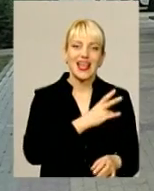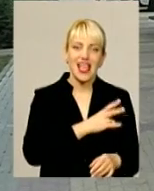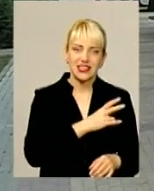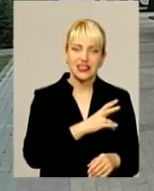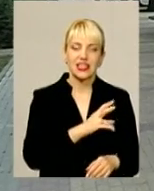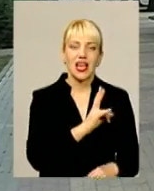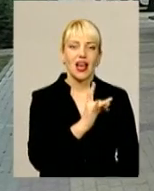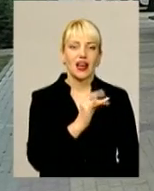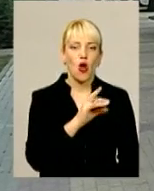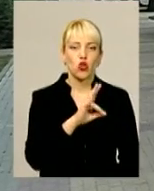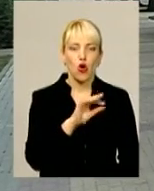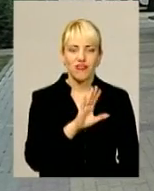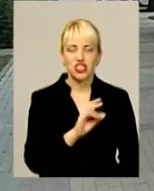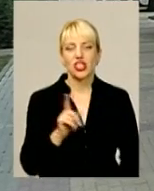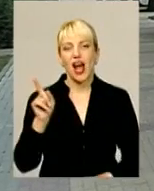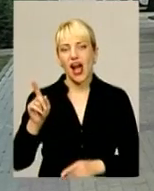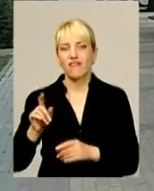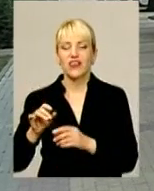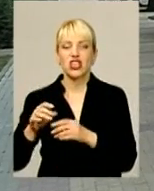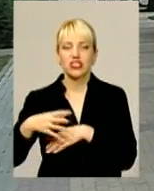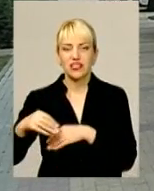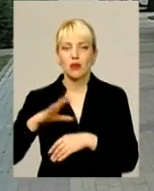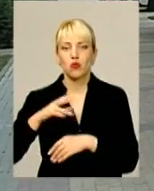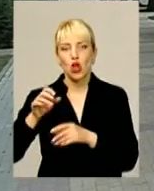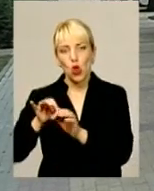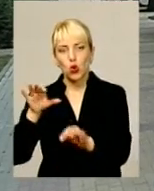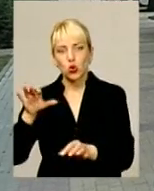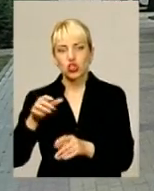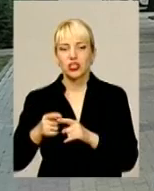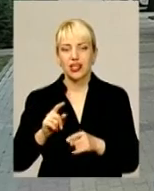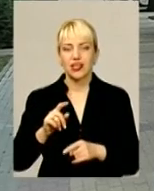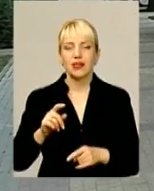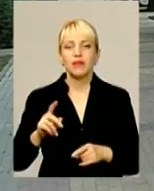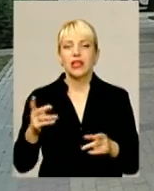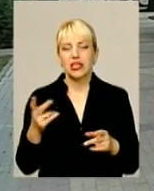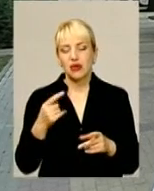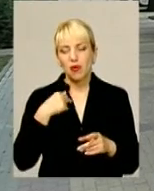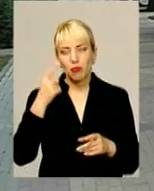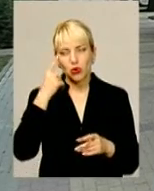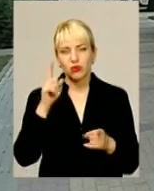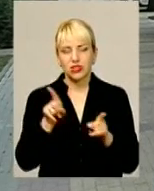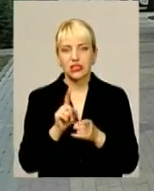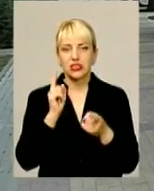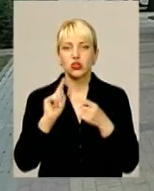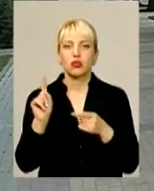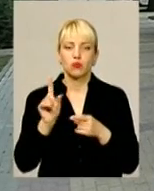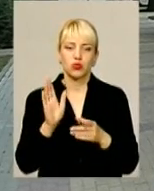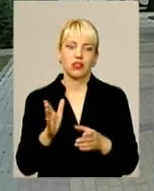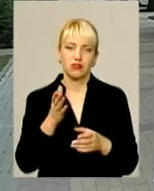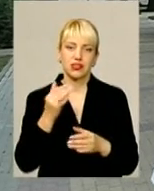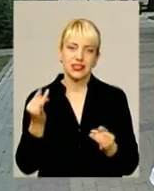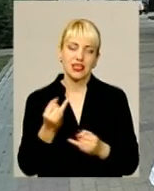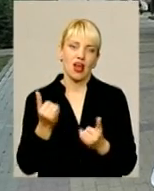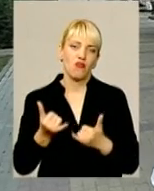В Швейцарії був такий Віргельм Тель, відомий лучник. Тобто ми об'єднали і придумали такий сюжет цікавий, який буде цікавий камінцю і швейцарцям також.